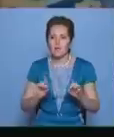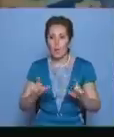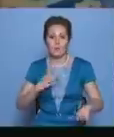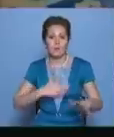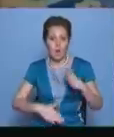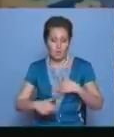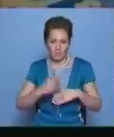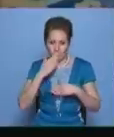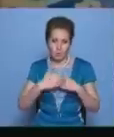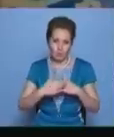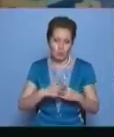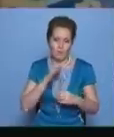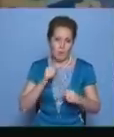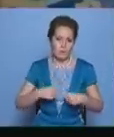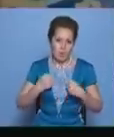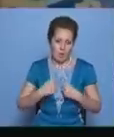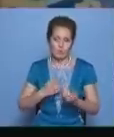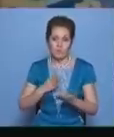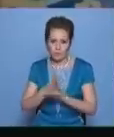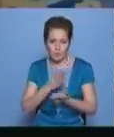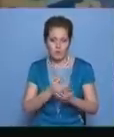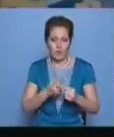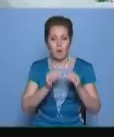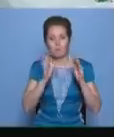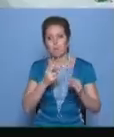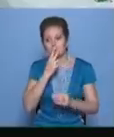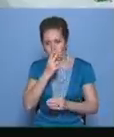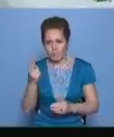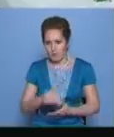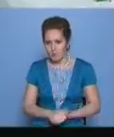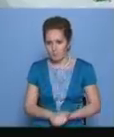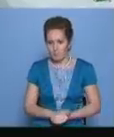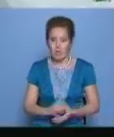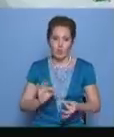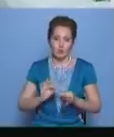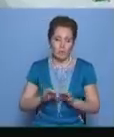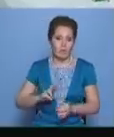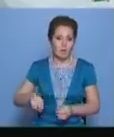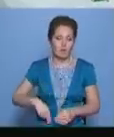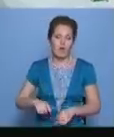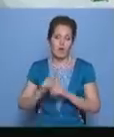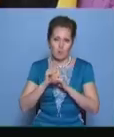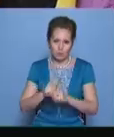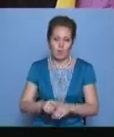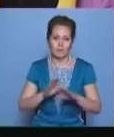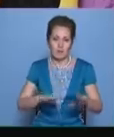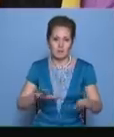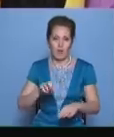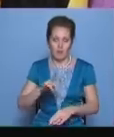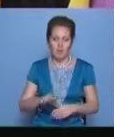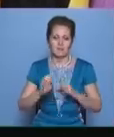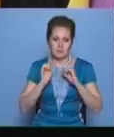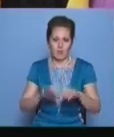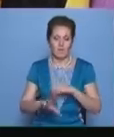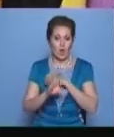В ближайшее время постараюсь выбраться на эти объекты, съездить и посмотреть. Ижевские начальники пообещали детские сады сдать в конце декабря. И